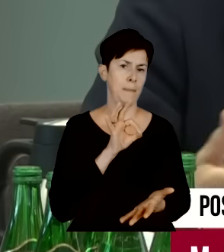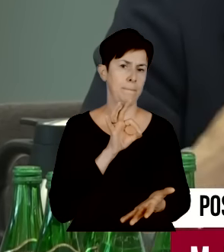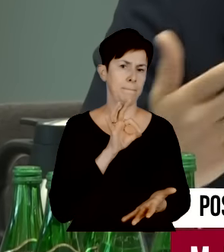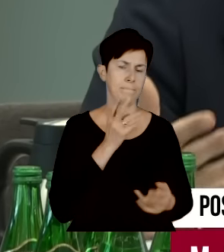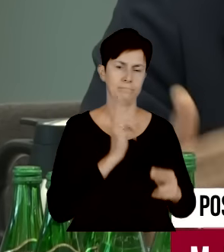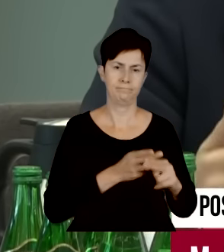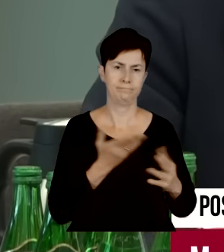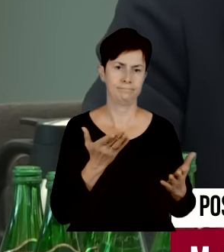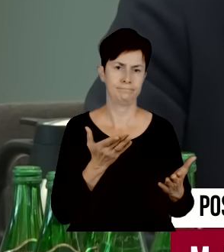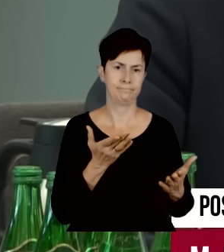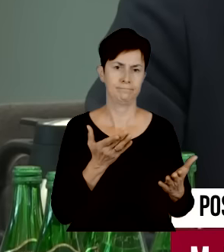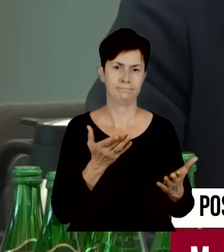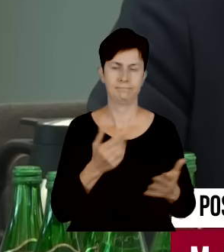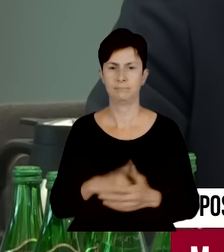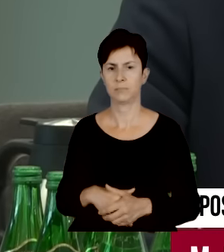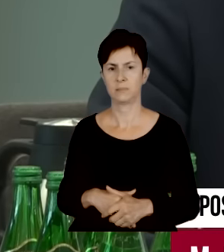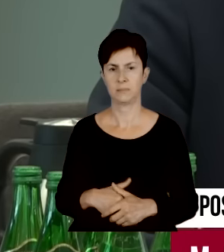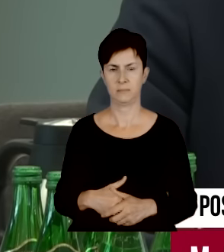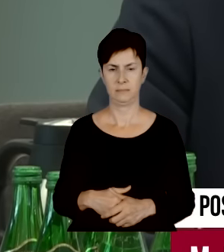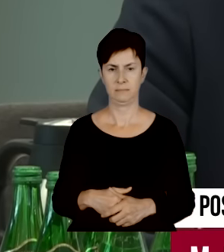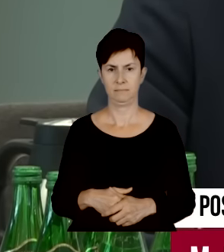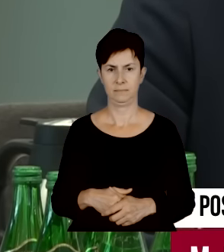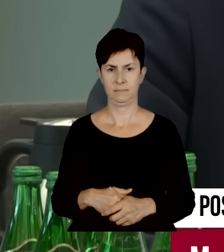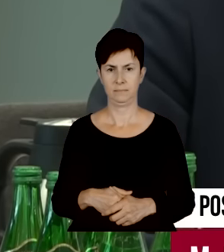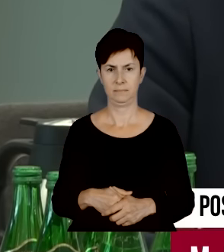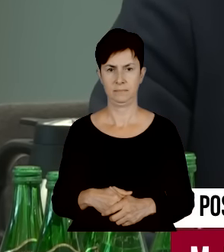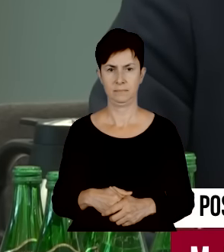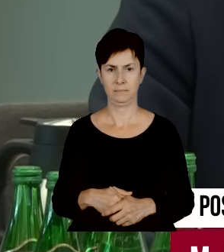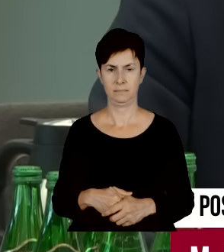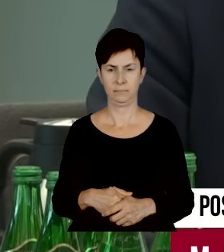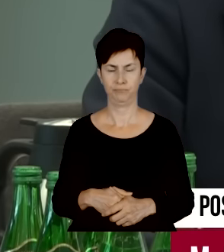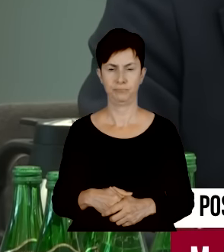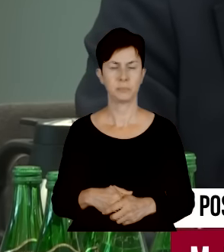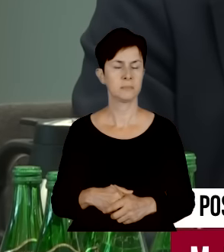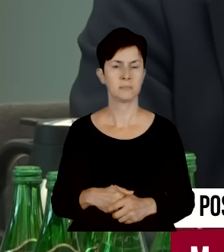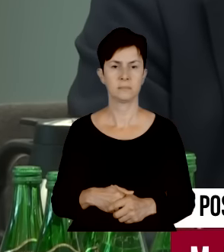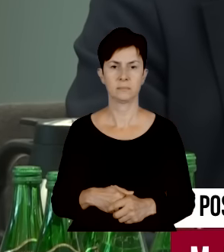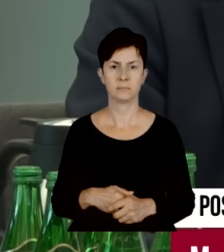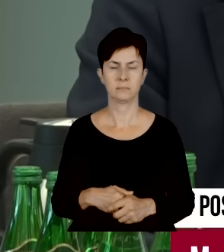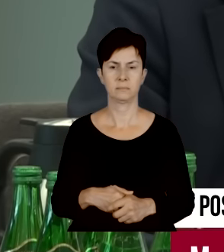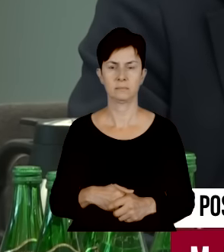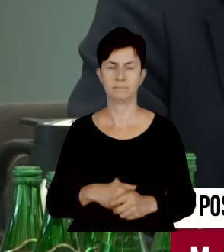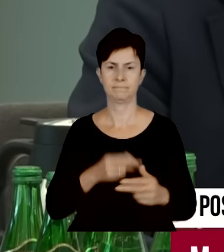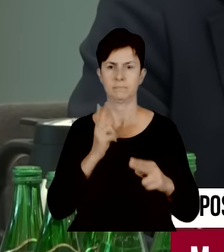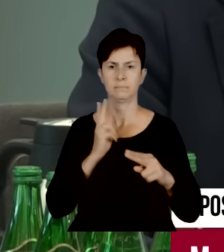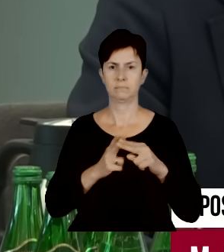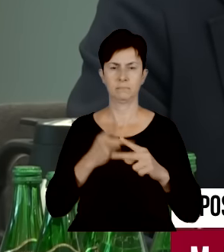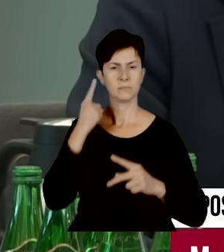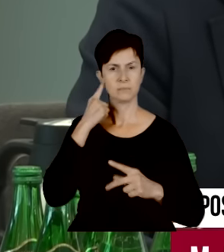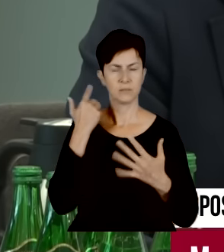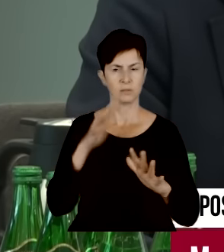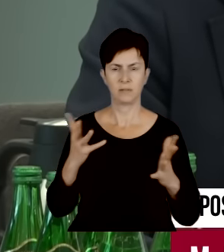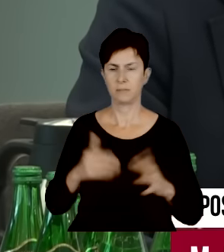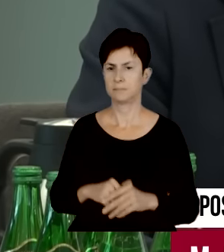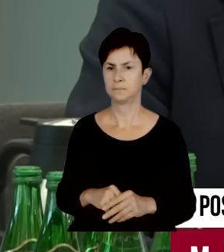dlatego na zasadzie kontratypu zrobiona została tego typu ustawa abolicyjna chciałby pan chyba wiem że jakieś taki kompleks